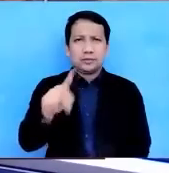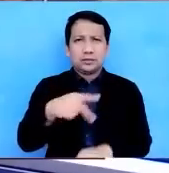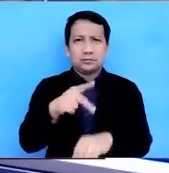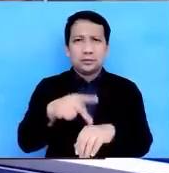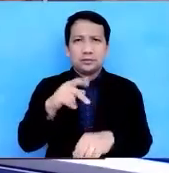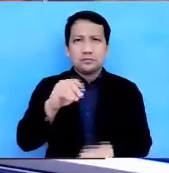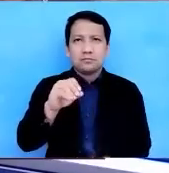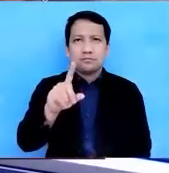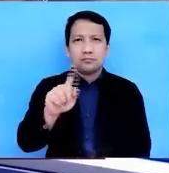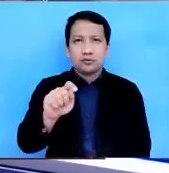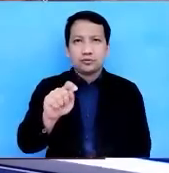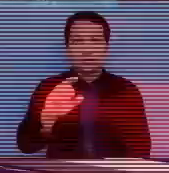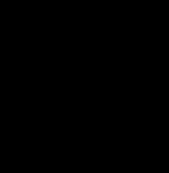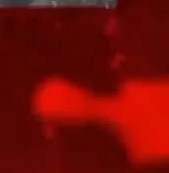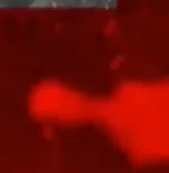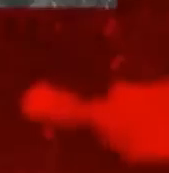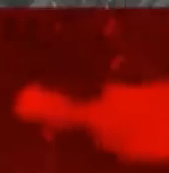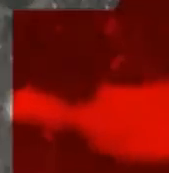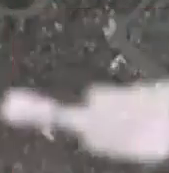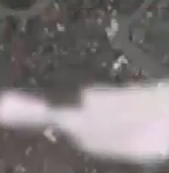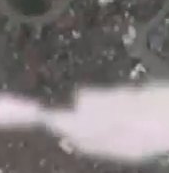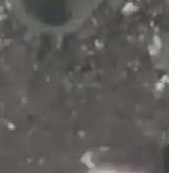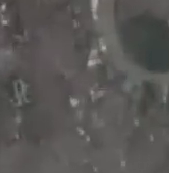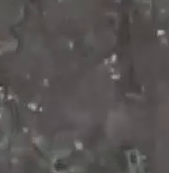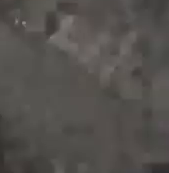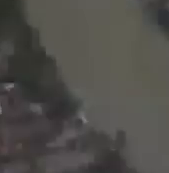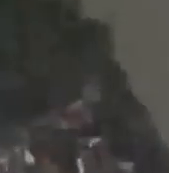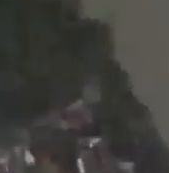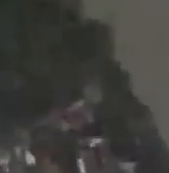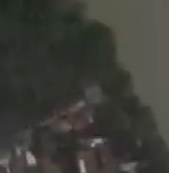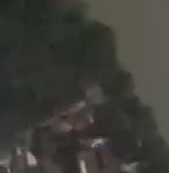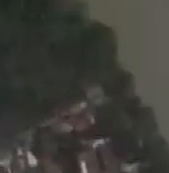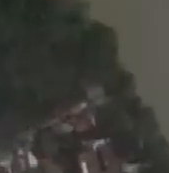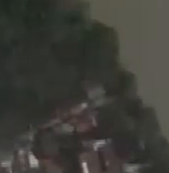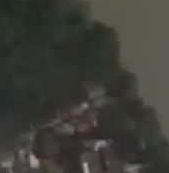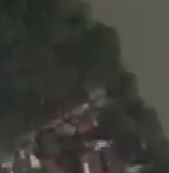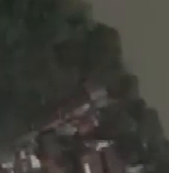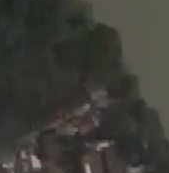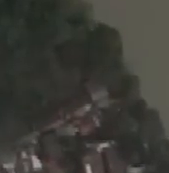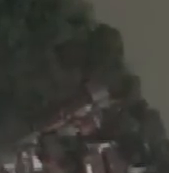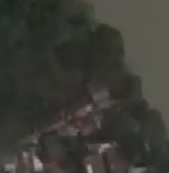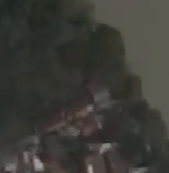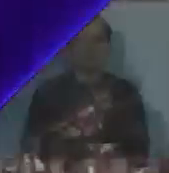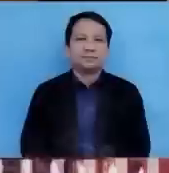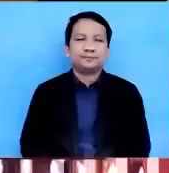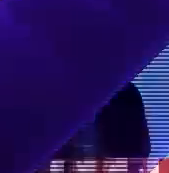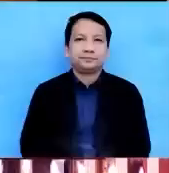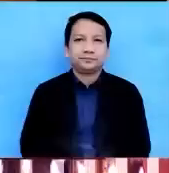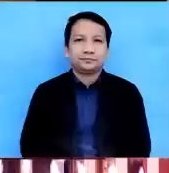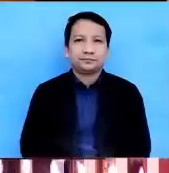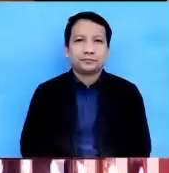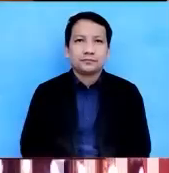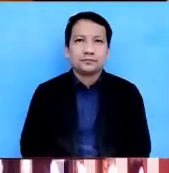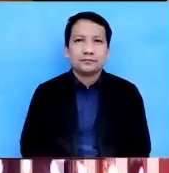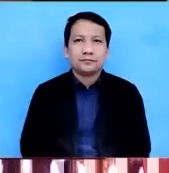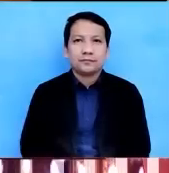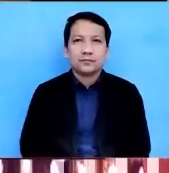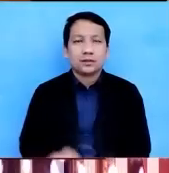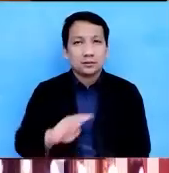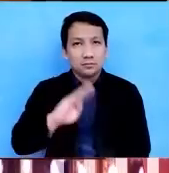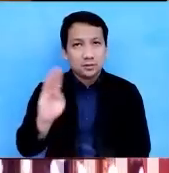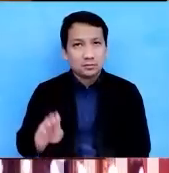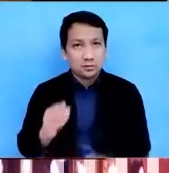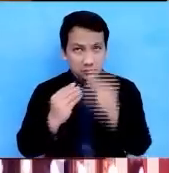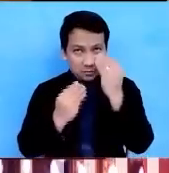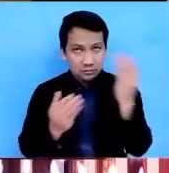ang ilang mambabatas. At live mula sa Manila, nasa frontline ng balitang yan, Brian Basa. Brian, may impormasyon na